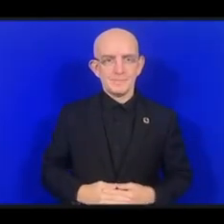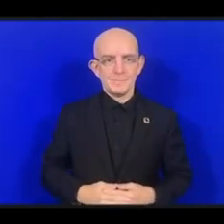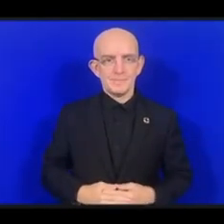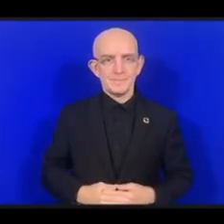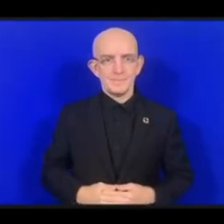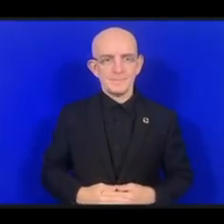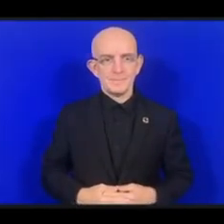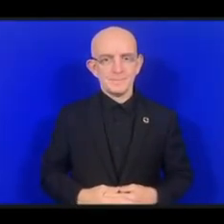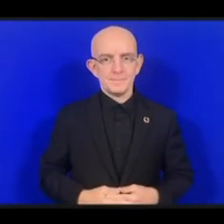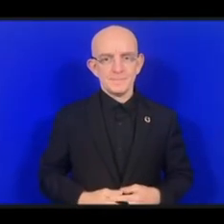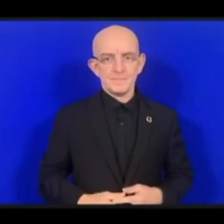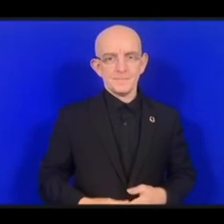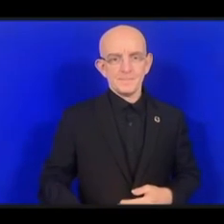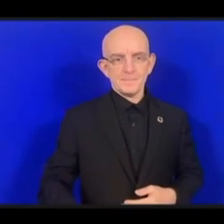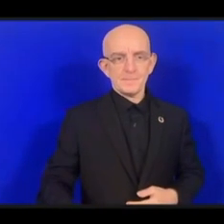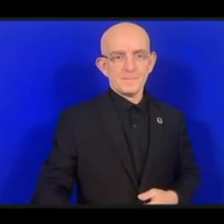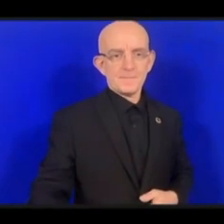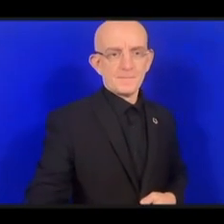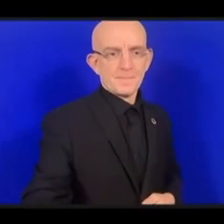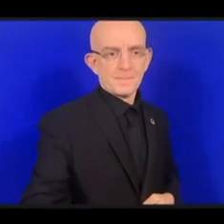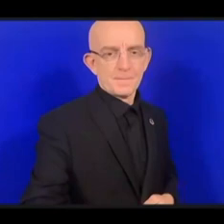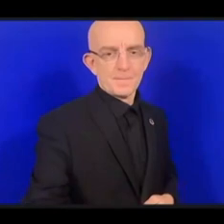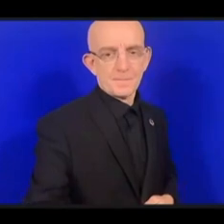非常感谢，请大家